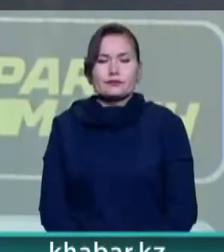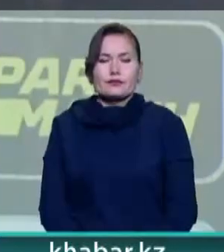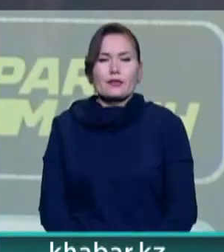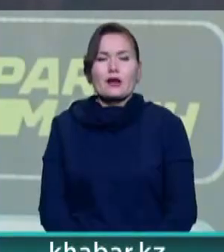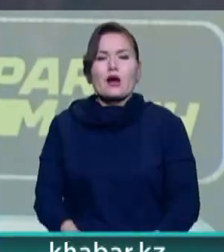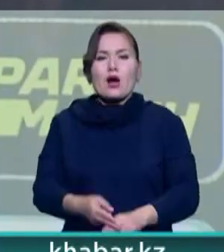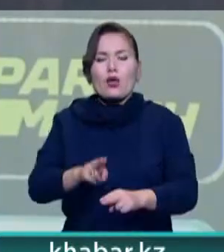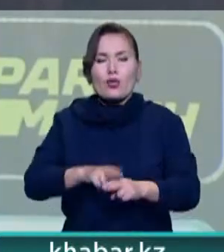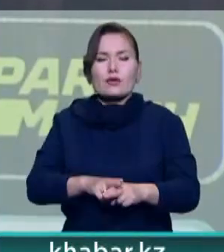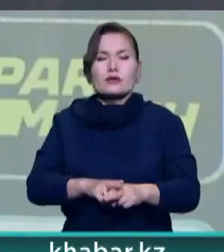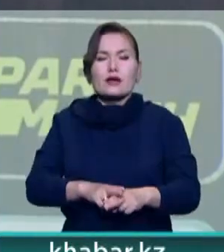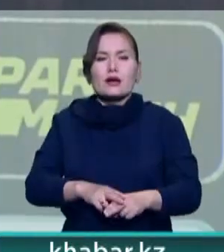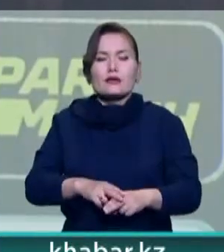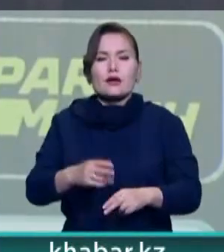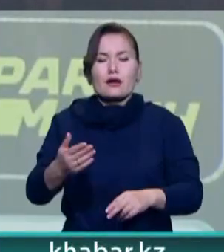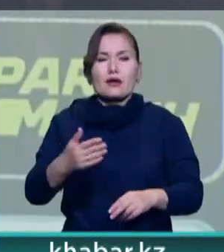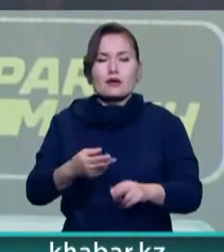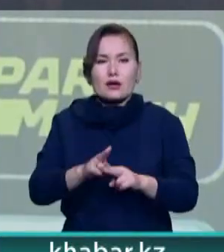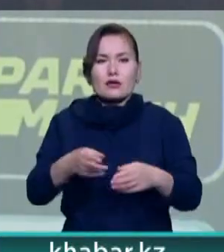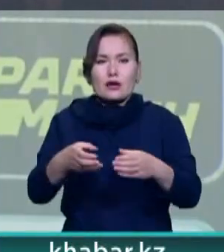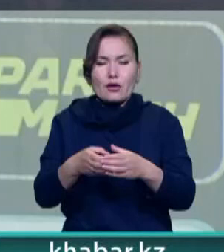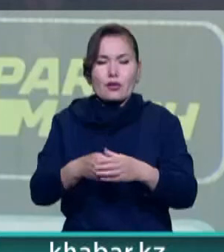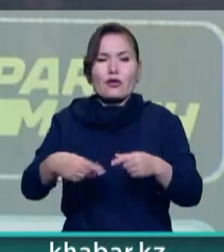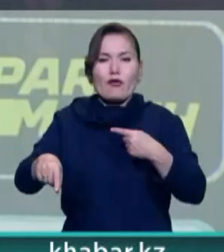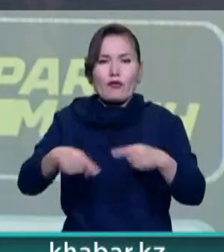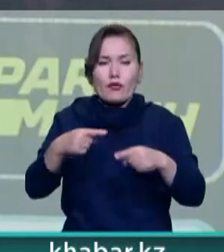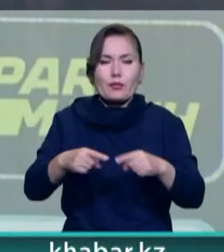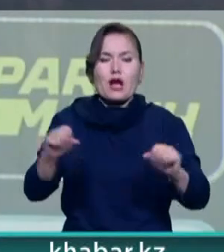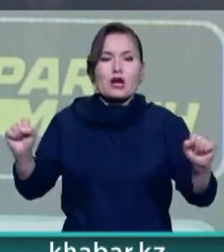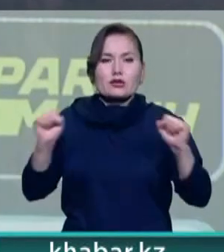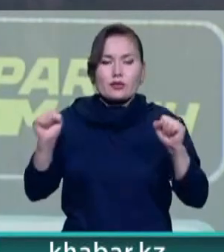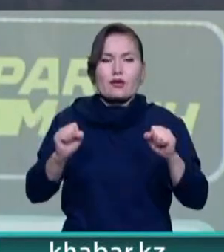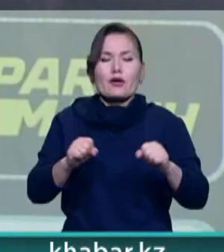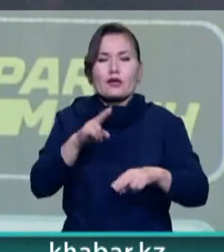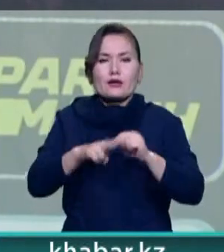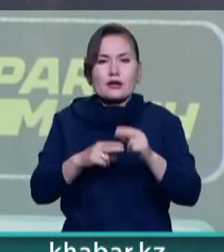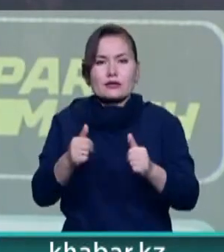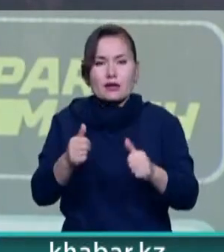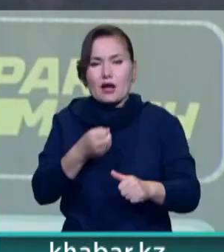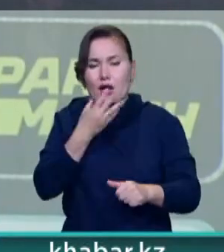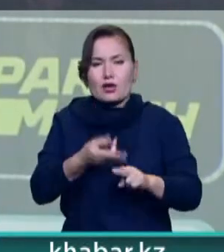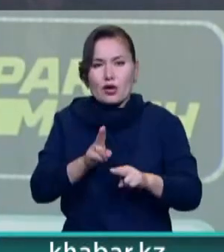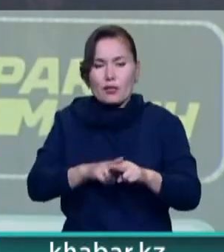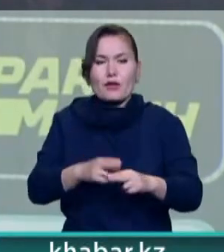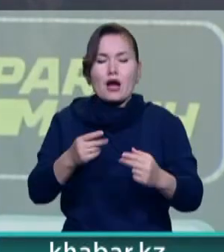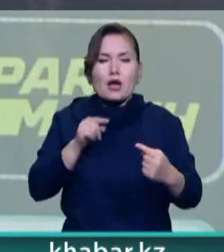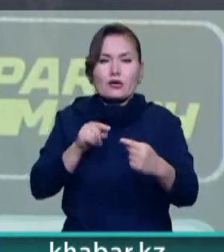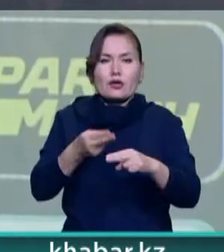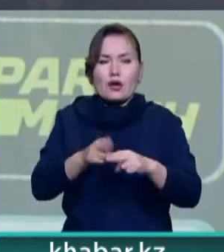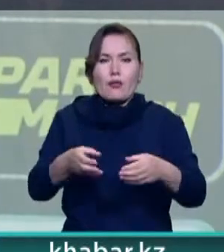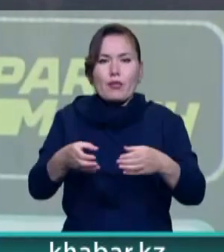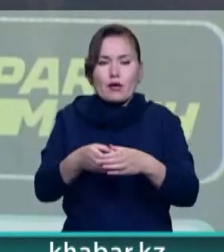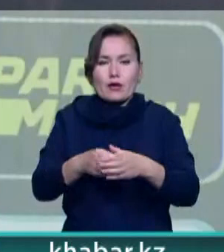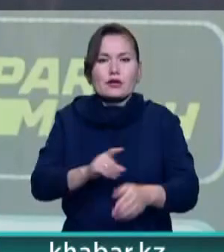Ордабасымен болған ойыннан кейін шәкірттерімнің көңіл күйі жақсы. Енді жеңіске бастар жолдан адаспаймыз деп ойлаймын. Бүгінгі қарсыластарымыз да осал емес. Черногория